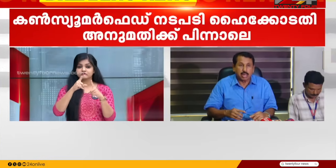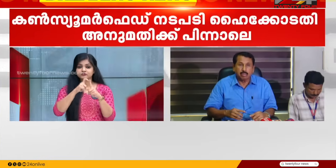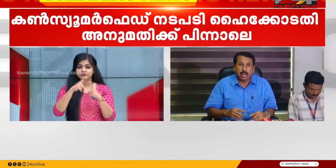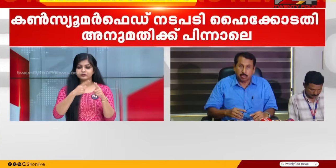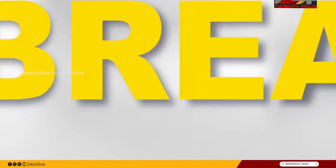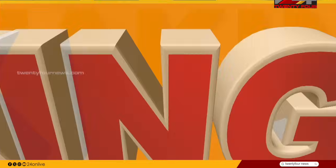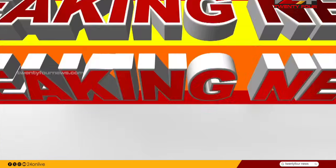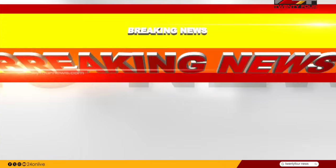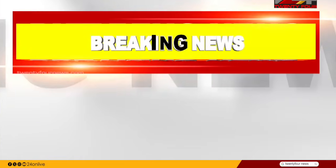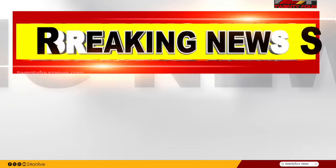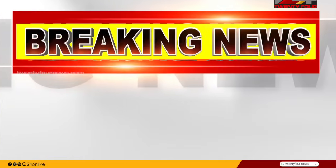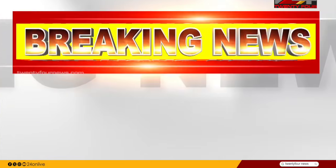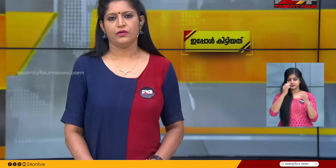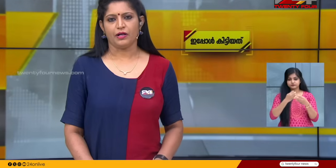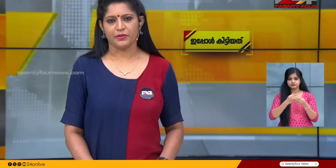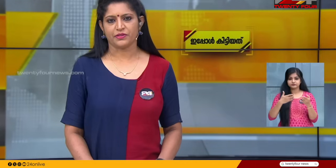വിതരണം ആരംഭിക്കും.